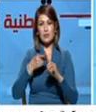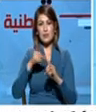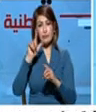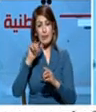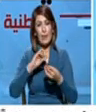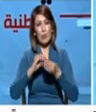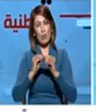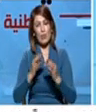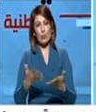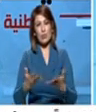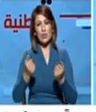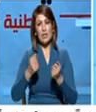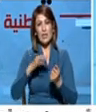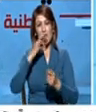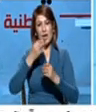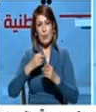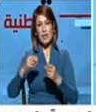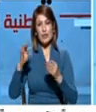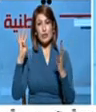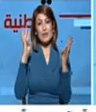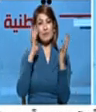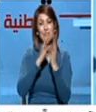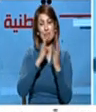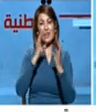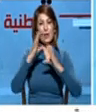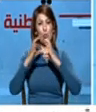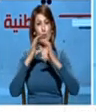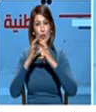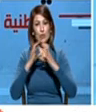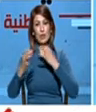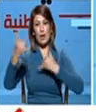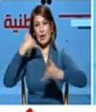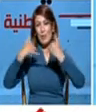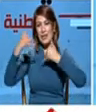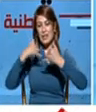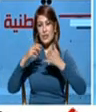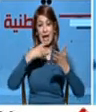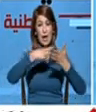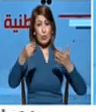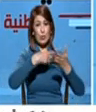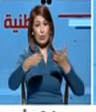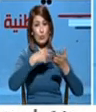على مستوى معناها ال الرابط والوسيله الاتصال بالانترنيت